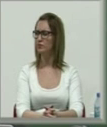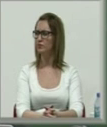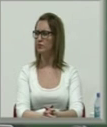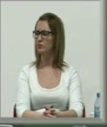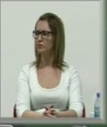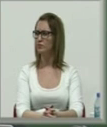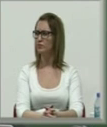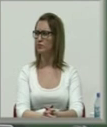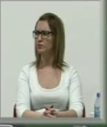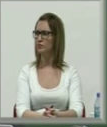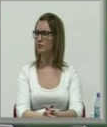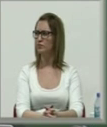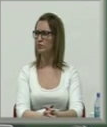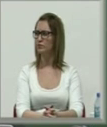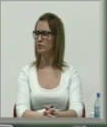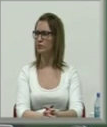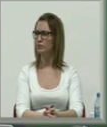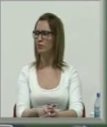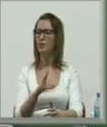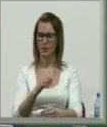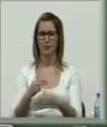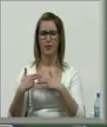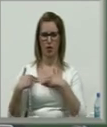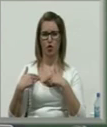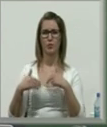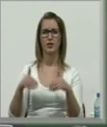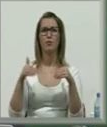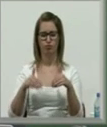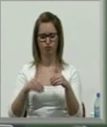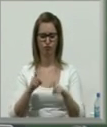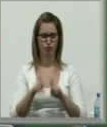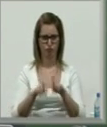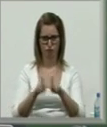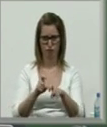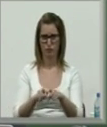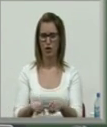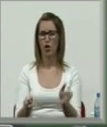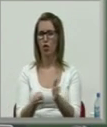upoważnienie Komisji Statutowej i jej przedstawicieli do tego, aby czynić kroki,